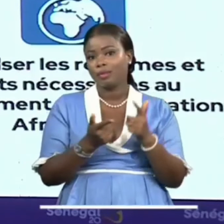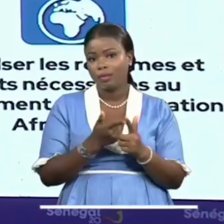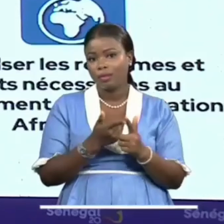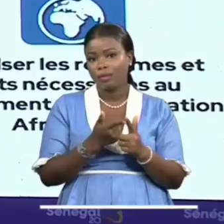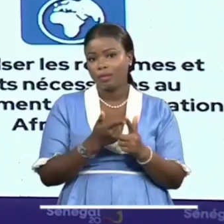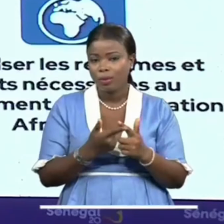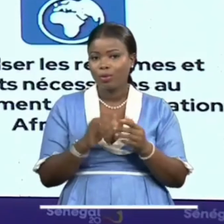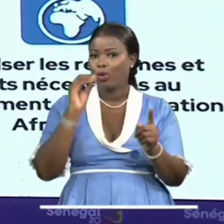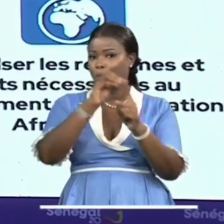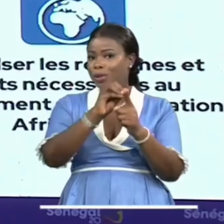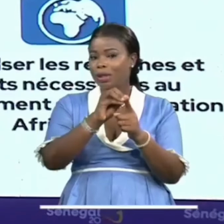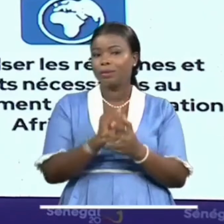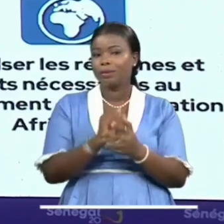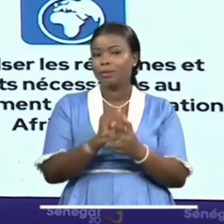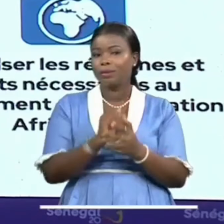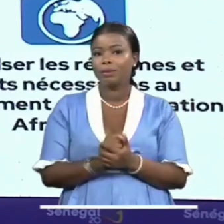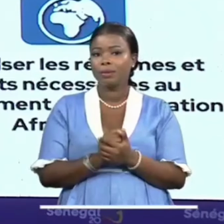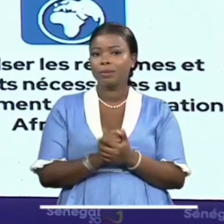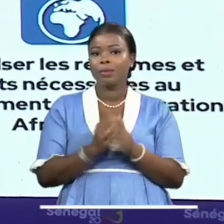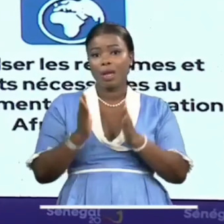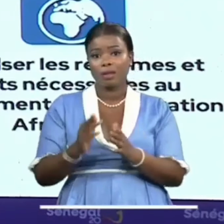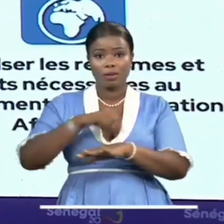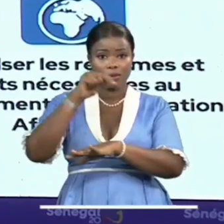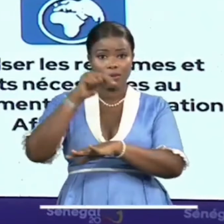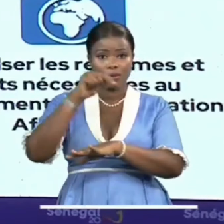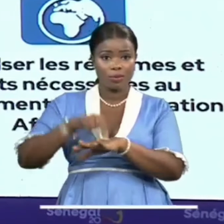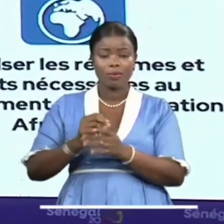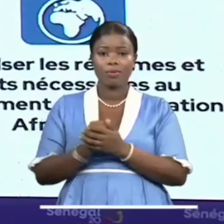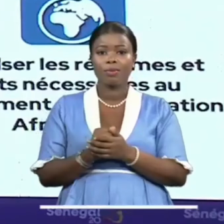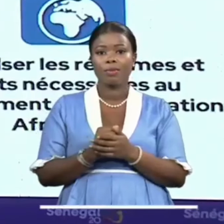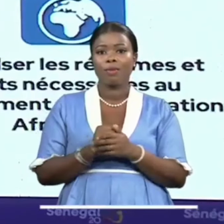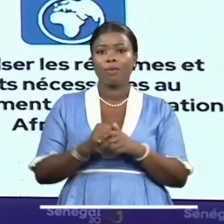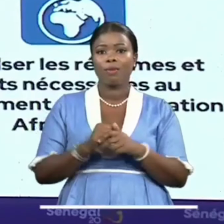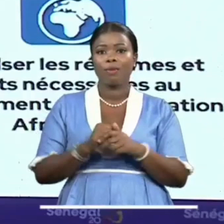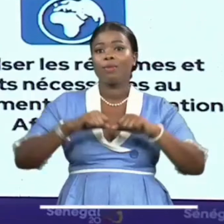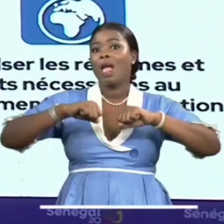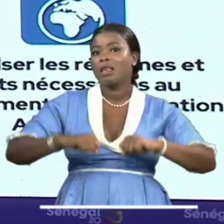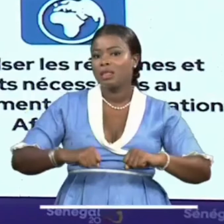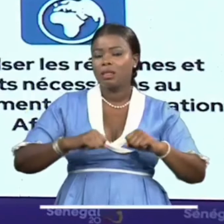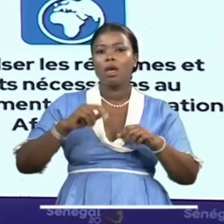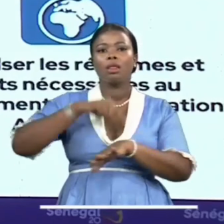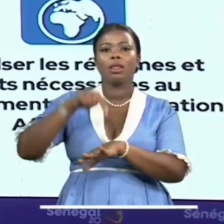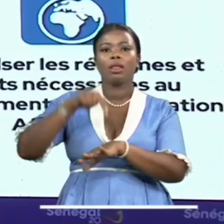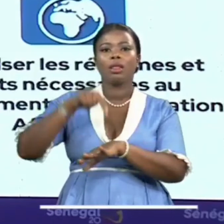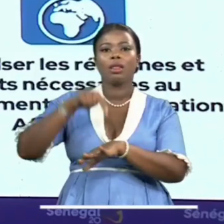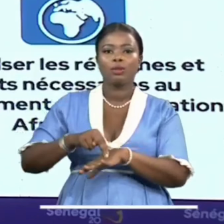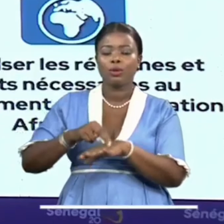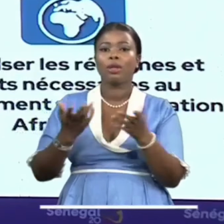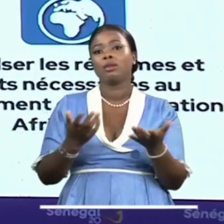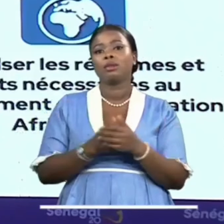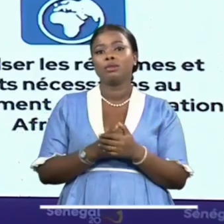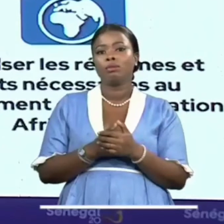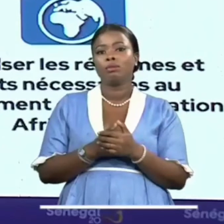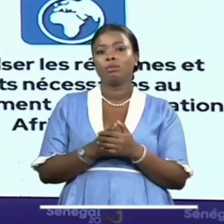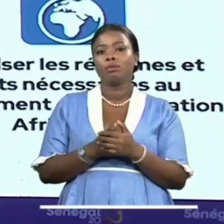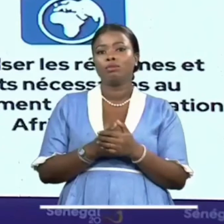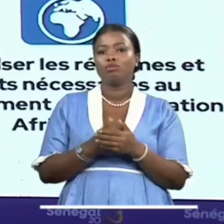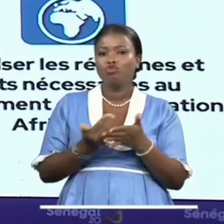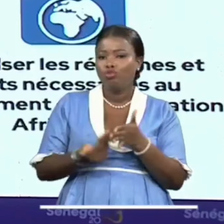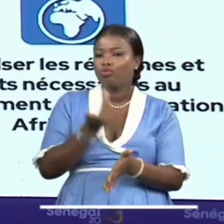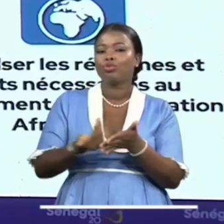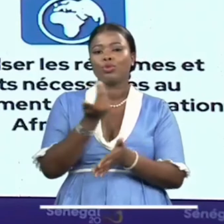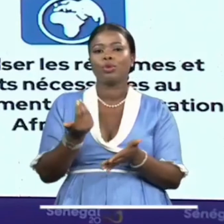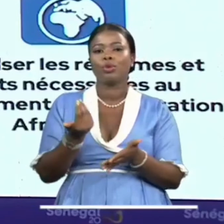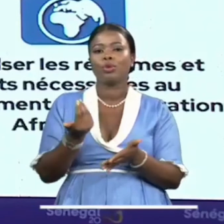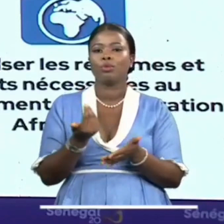nationales et comme vous le savez bien ça a démarré avec les Assises nationales il faut réformer les institutions pour vraiment les moderniser davantage